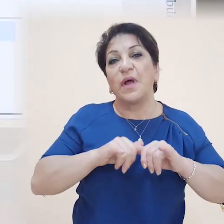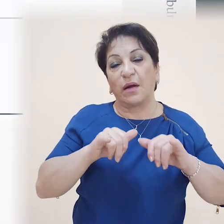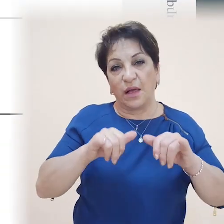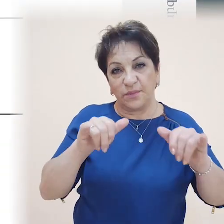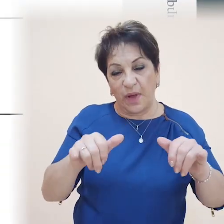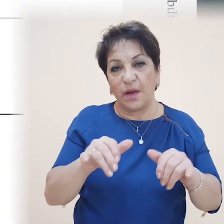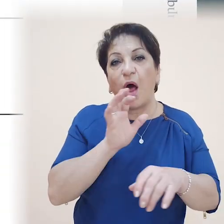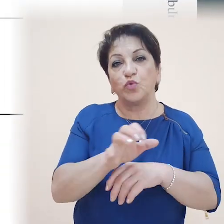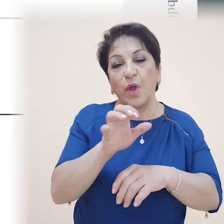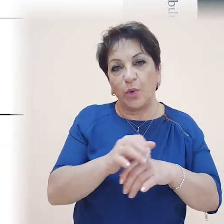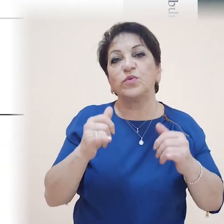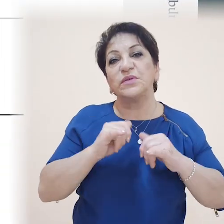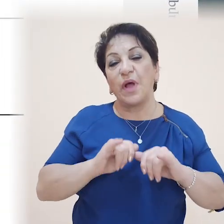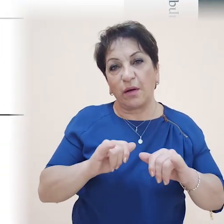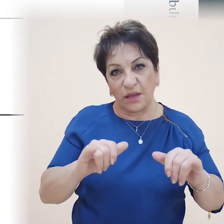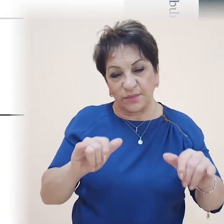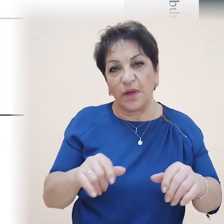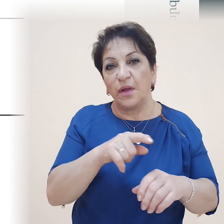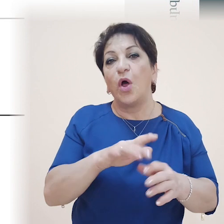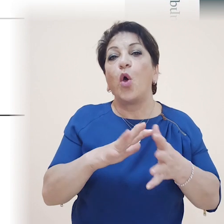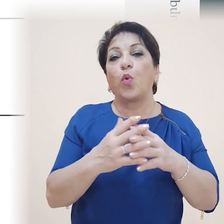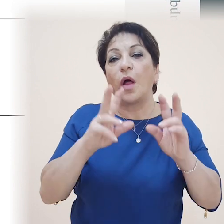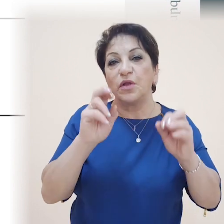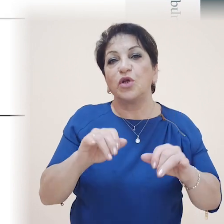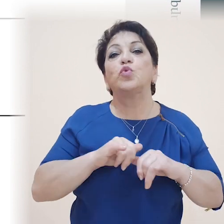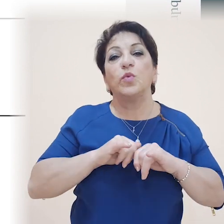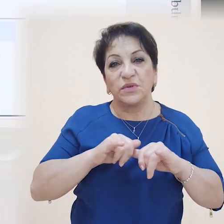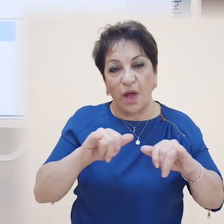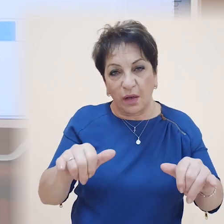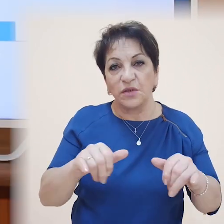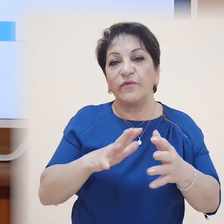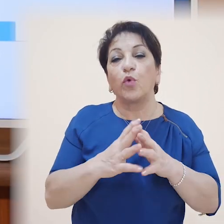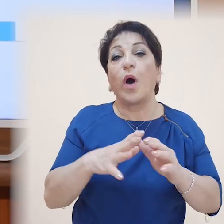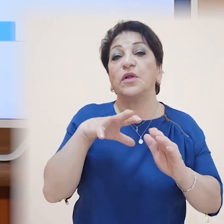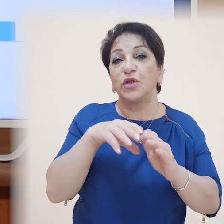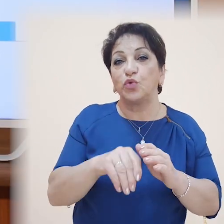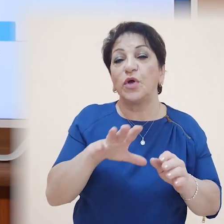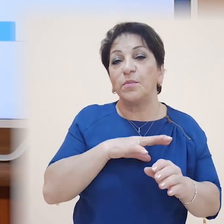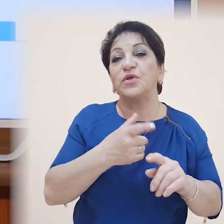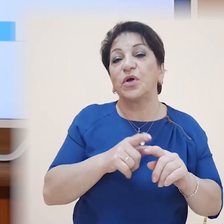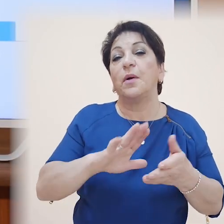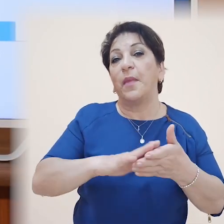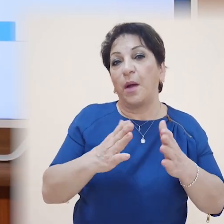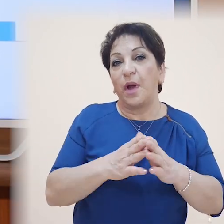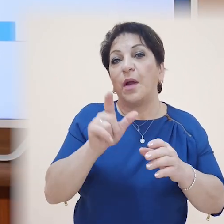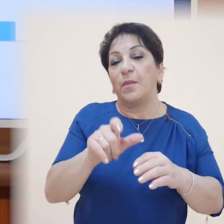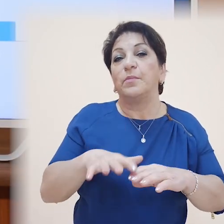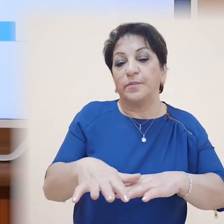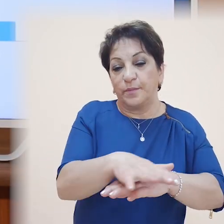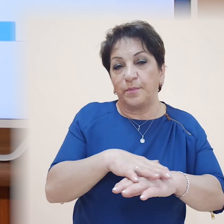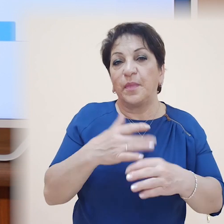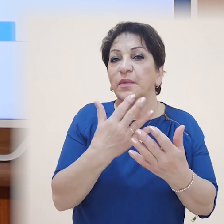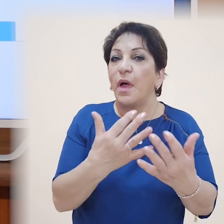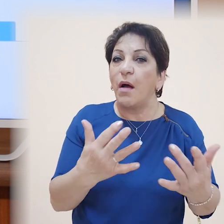արդյնաբերական զարգացմանը։ Մարձը բավականին զարգաց գյուղատ ընտեսություն ունի և գյուղատ ընտեսությունն էլ պայմնավորված տարացքի